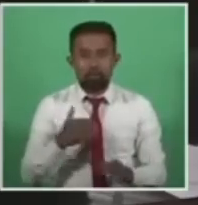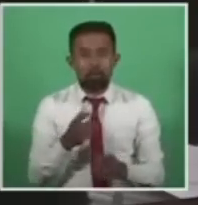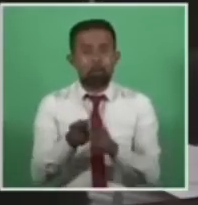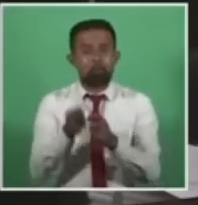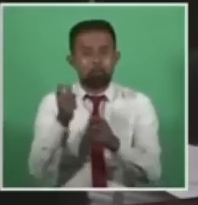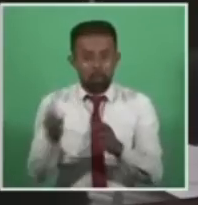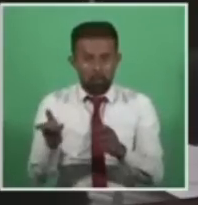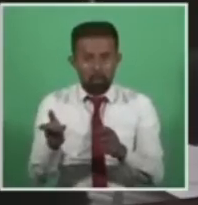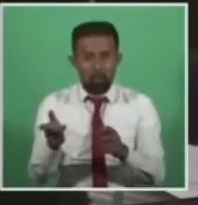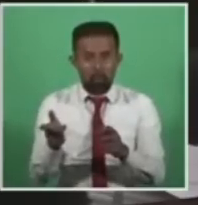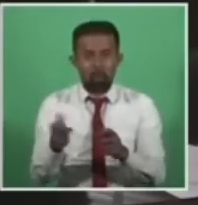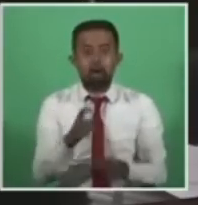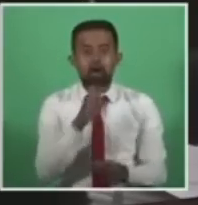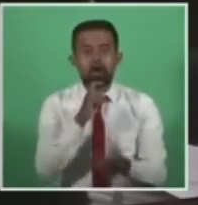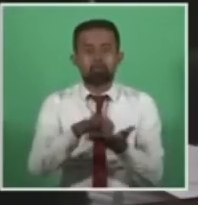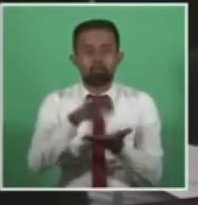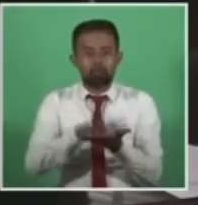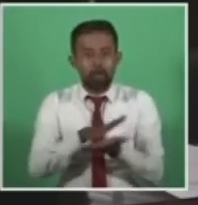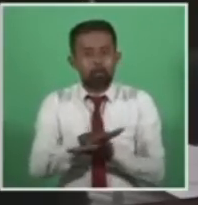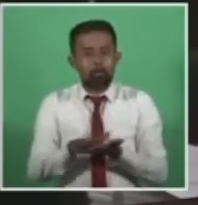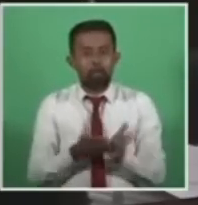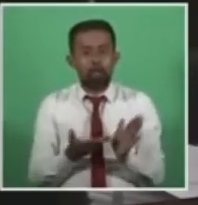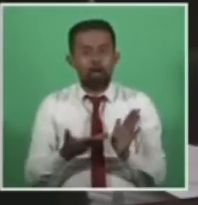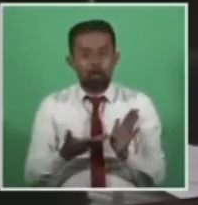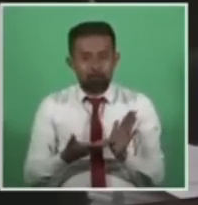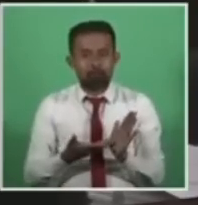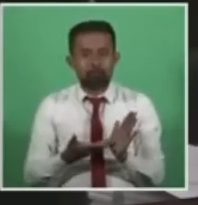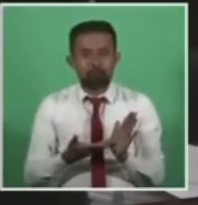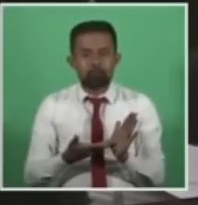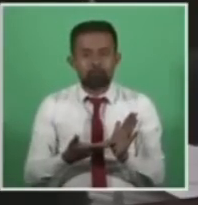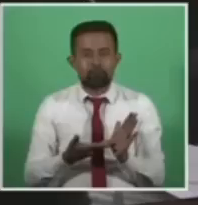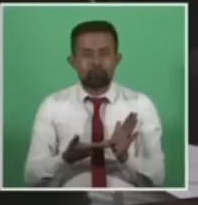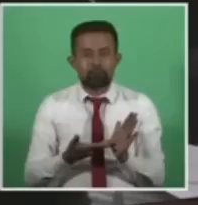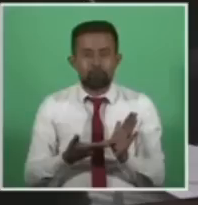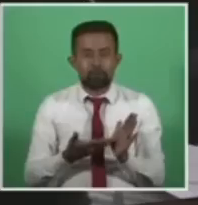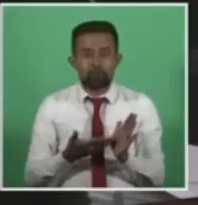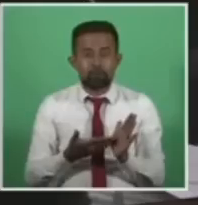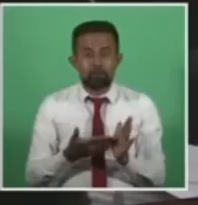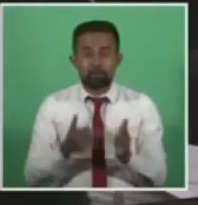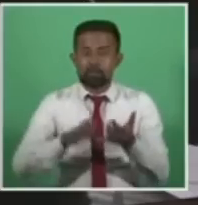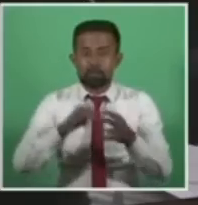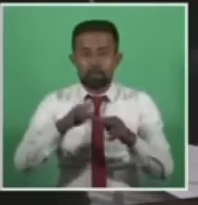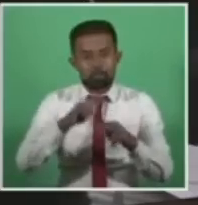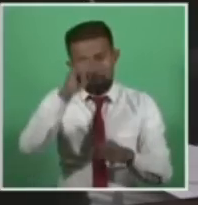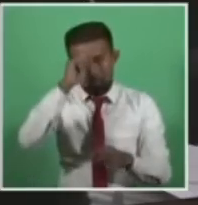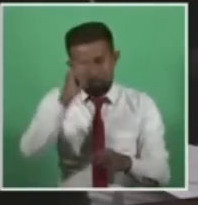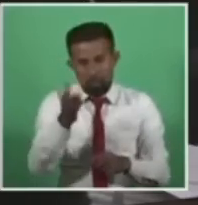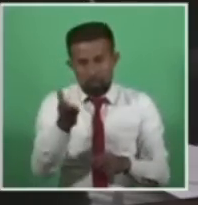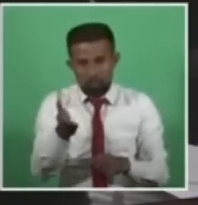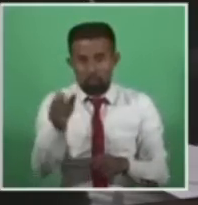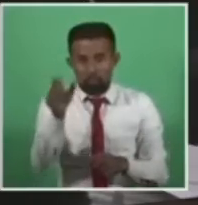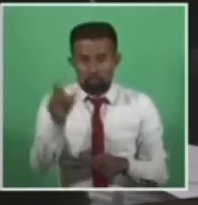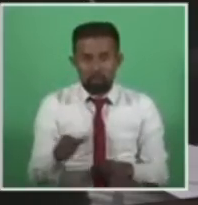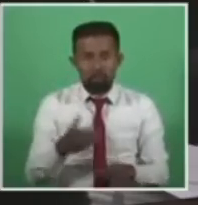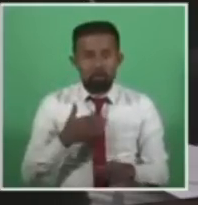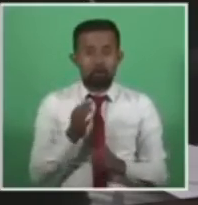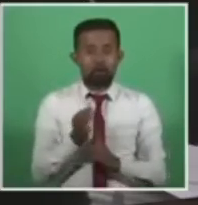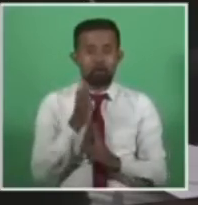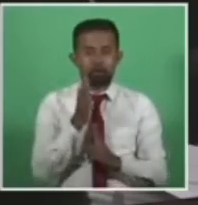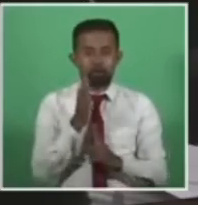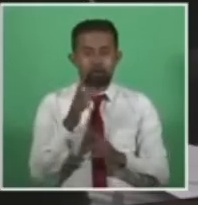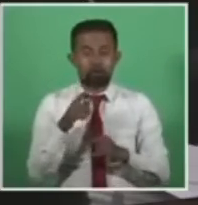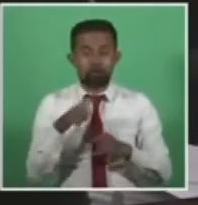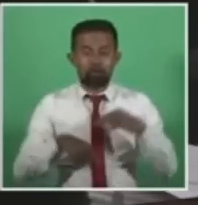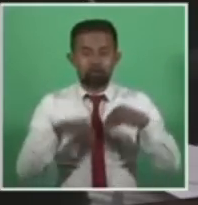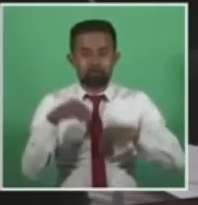ගෙවිය යුතුයි කියලා තමා නඩු තීන්දුවේ බොහොම පැහැදිලිව තියෙන්නේ. ඒක නිසා කරුණාකරලා සරත් පොන්සේක මහත්තුමා ඔබතුමා මගේ ජනාධිපති ඡන්දයට